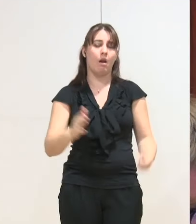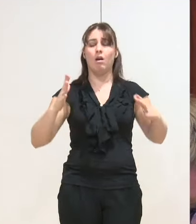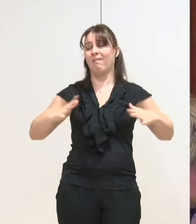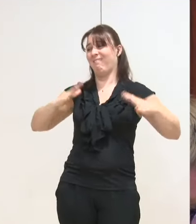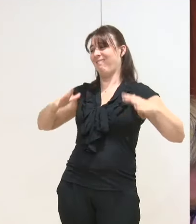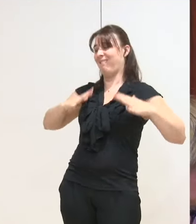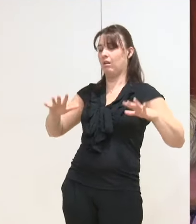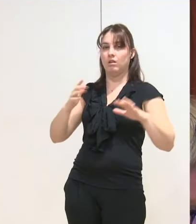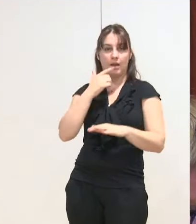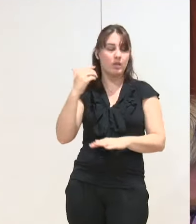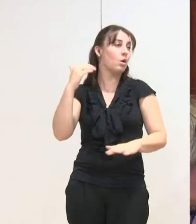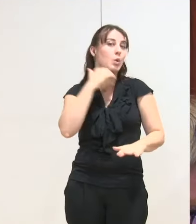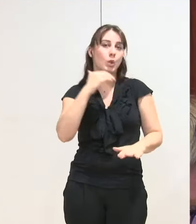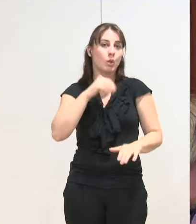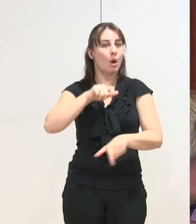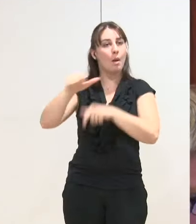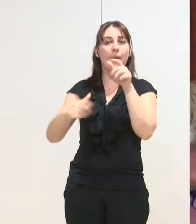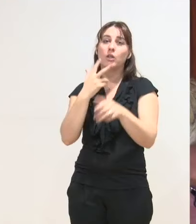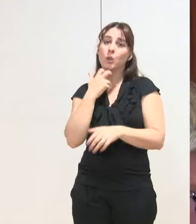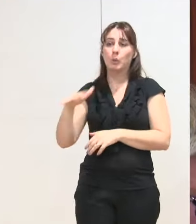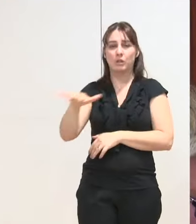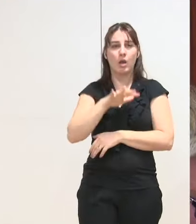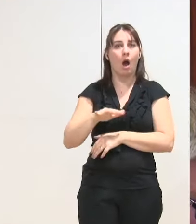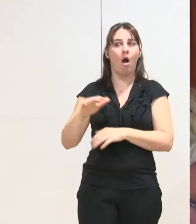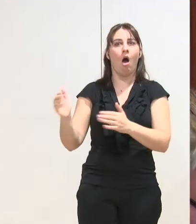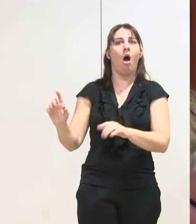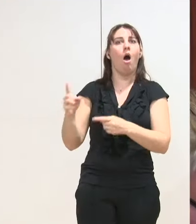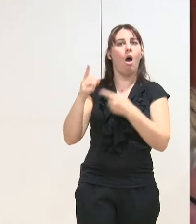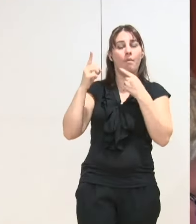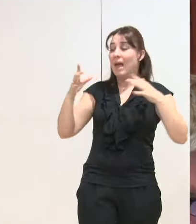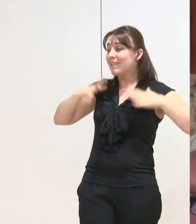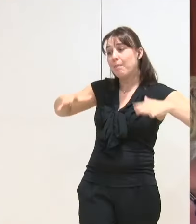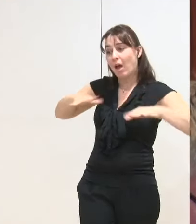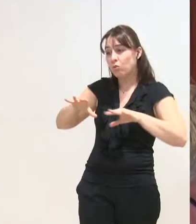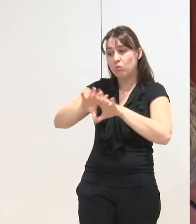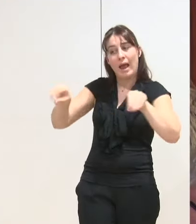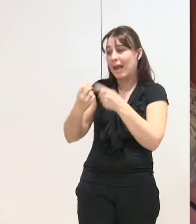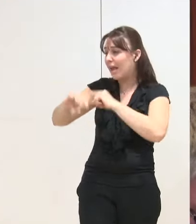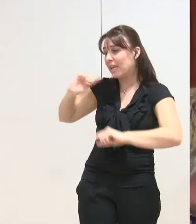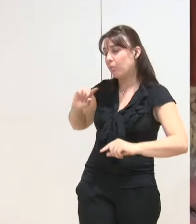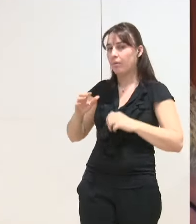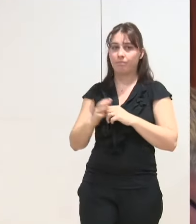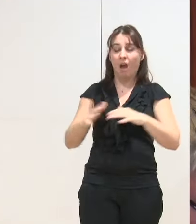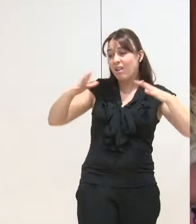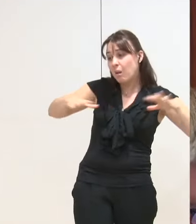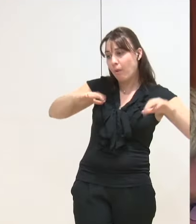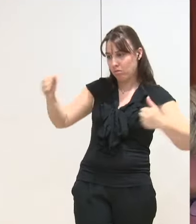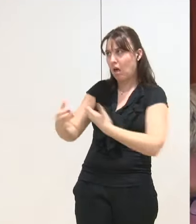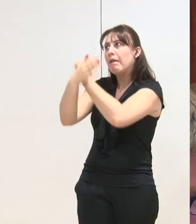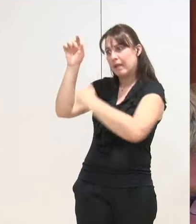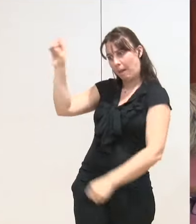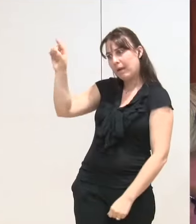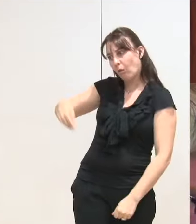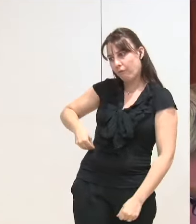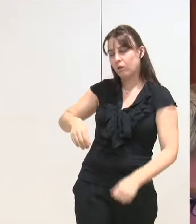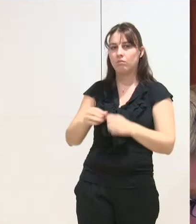réponse aux demandes pressantes de nos concitoyens c'est pas nous c'est l'équipe précédente c'est pas nous c'est la Métro c'est pas